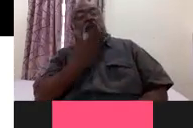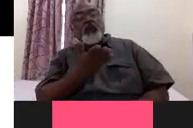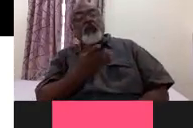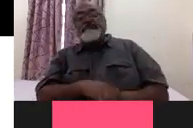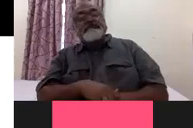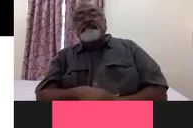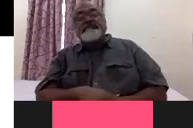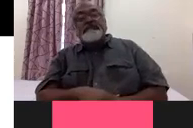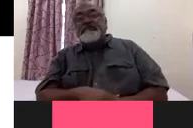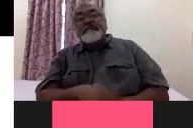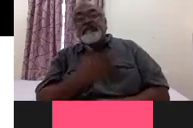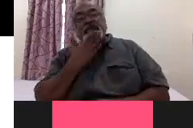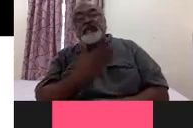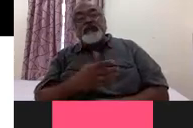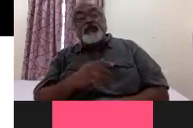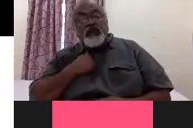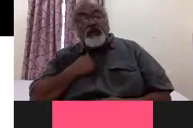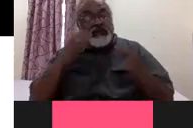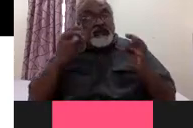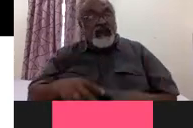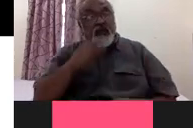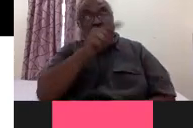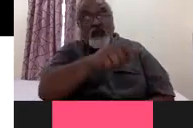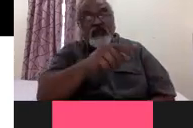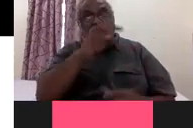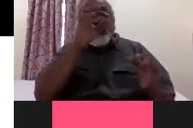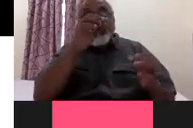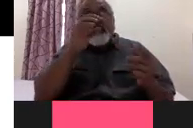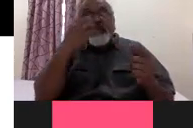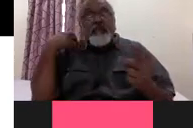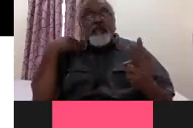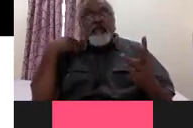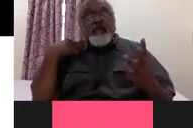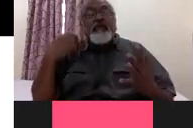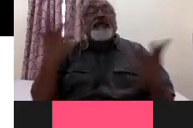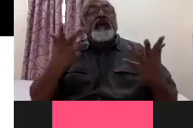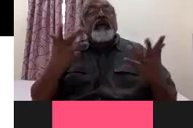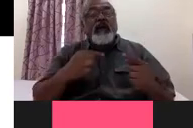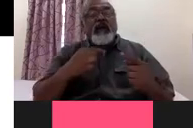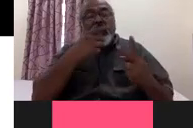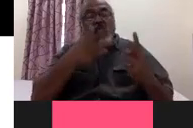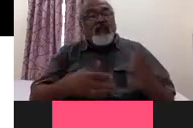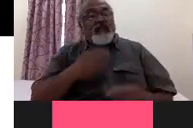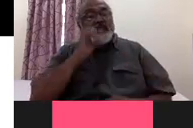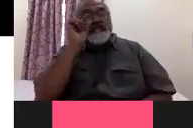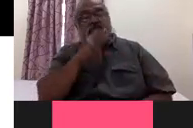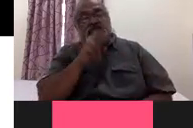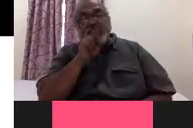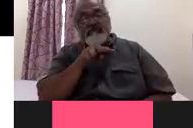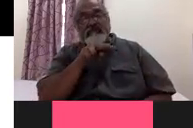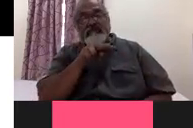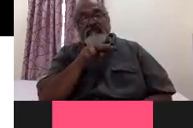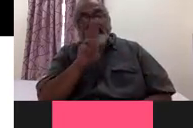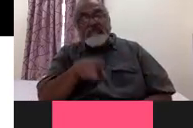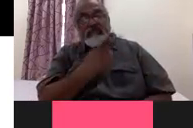हैं. लाइक यू डिसाइड फॉर समवन एल्स, लाइक वी करंटली लाइक मेनी ऑफ द अस आर डूइंग ऑन द बुर्का थिंग गोइंग ऑन कर्नाटका,